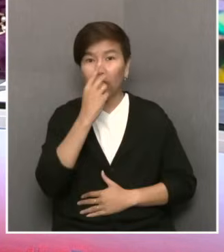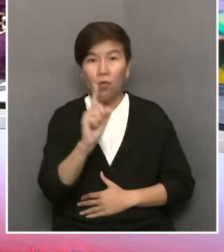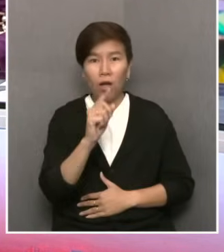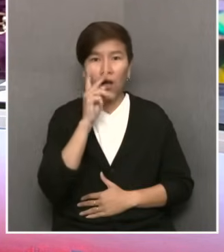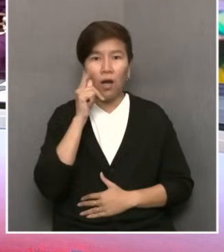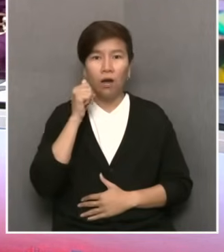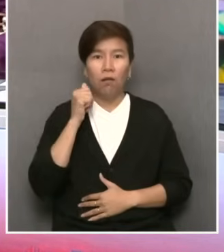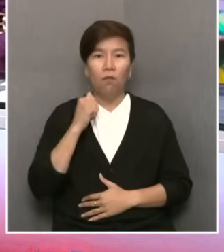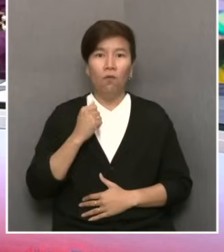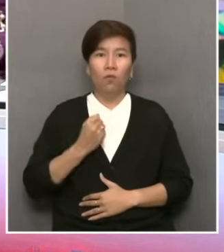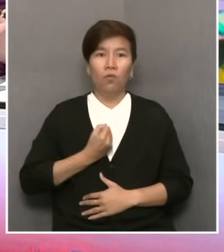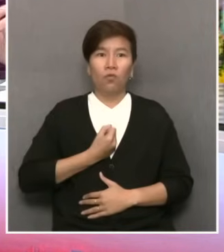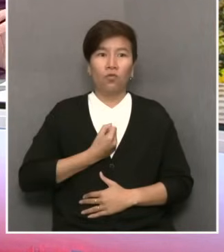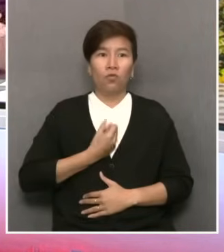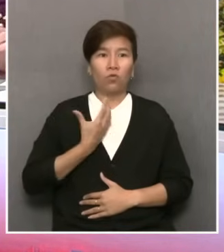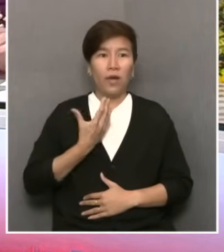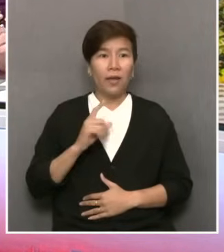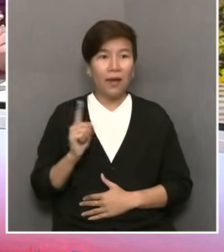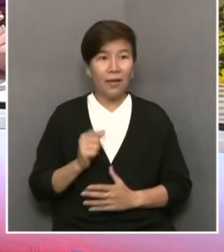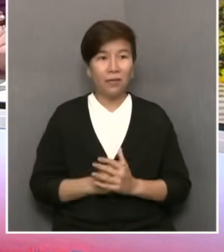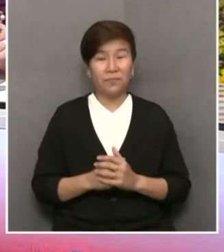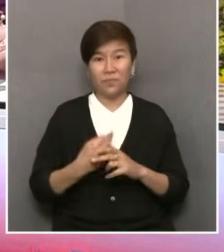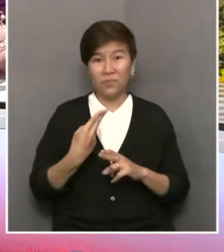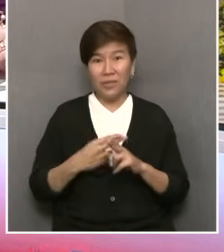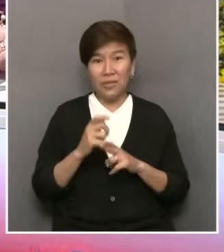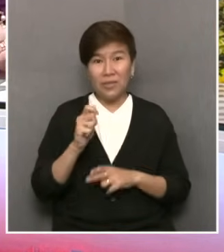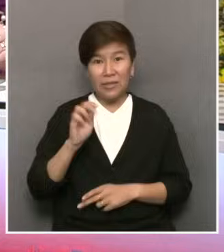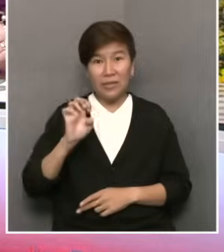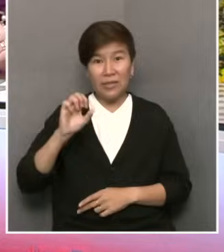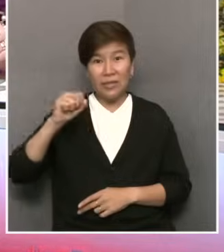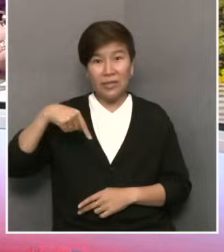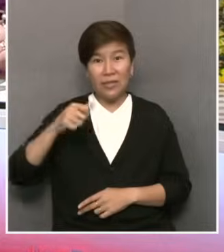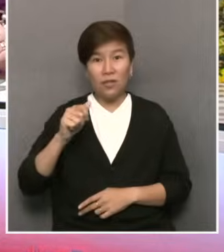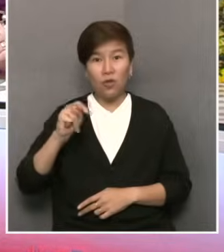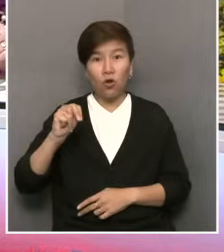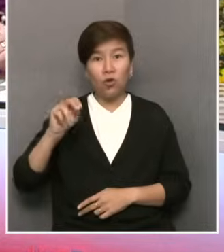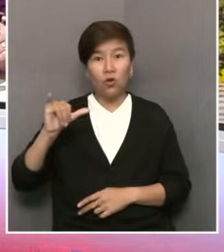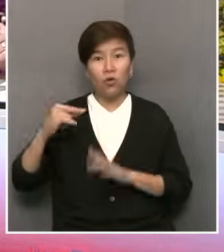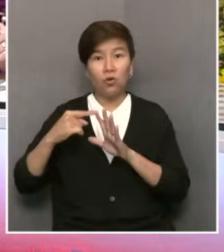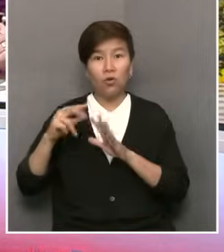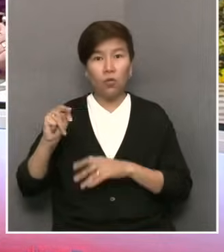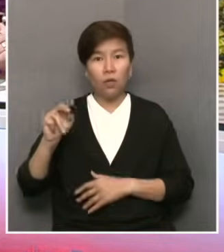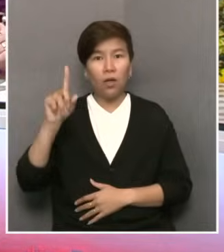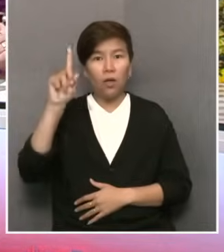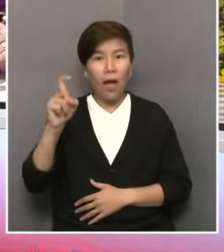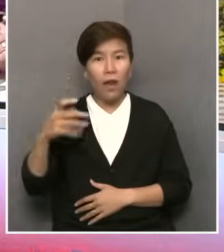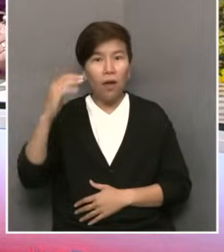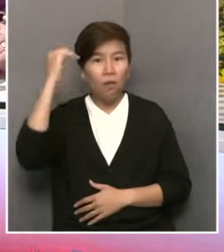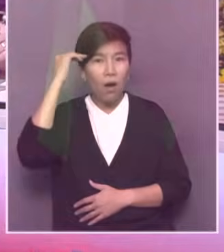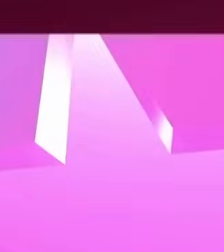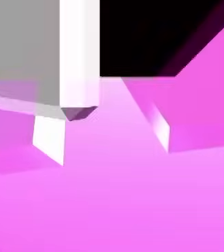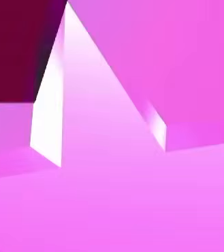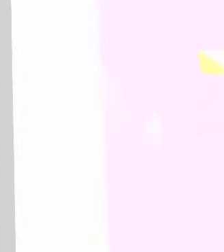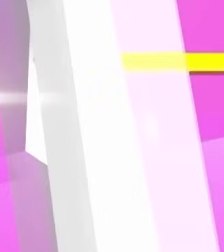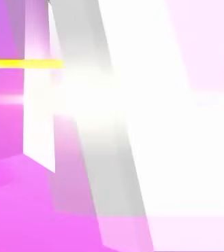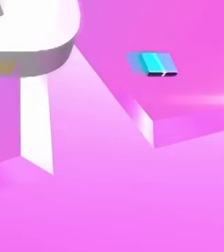ช็อกแฟนๆนะคะมีรายงานว่าอีซอนฮยุนนักแสดงนำจากเรื่อง Parasite พบว่าเสียชีวิตค่ะ